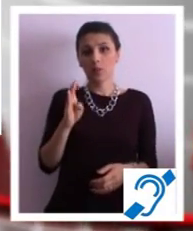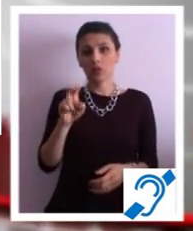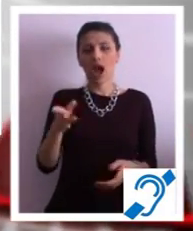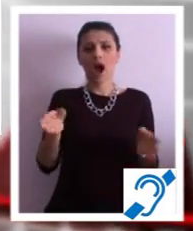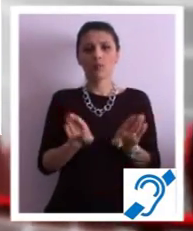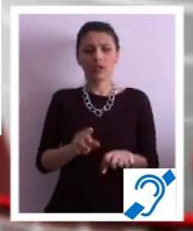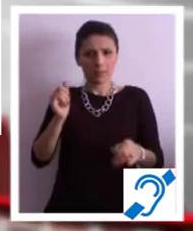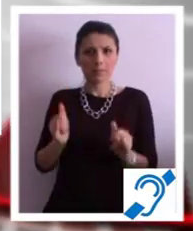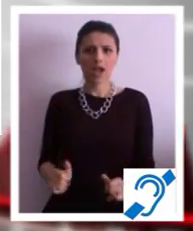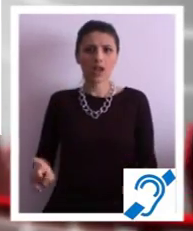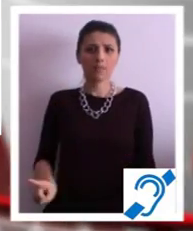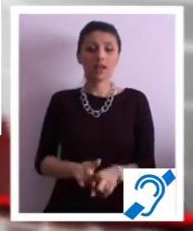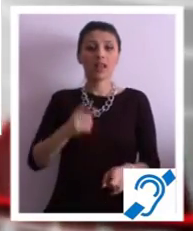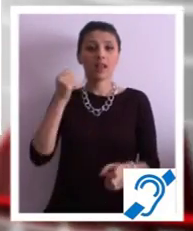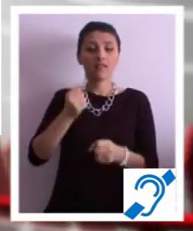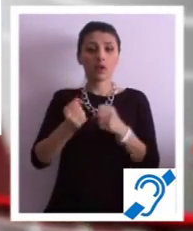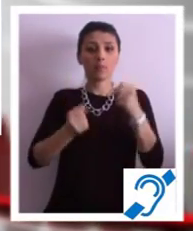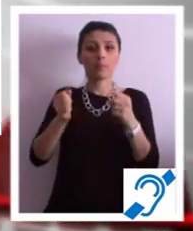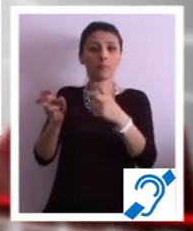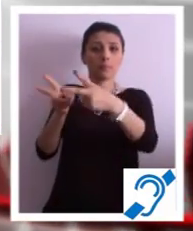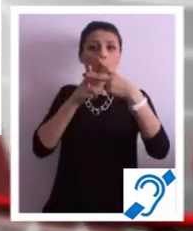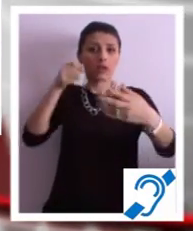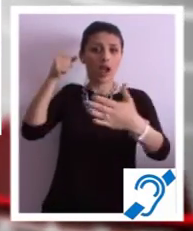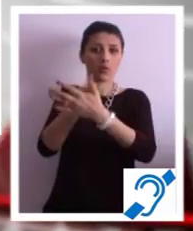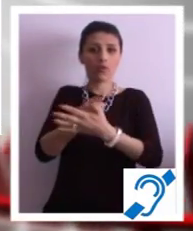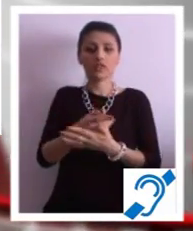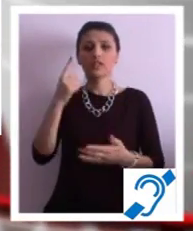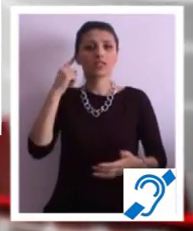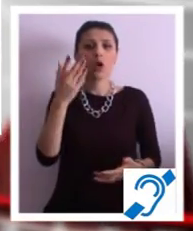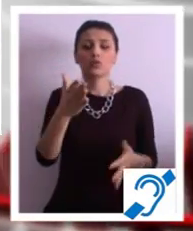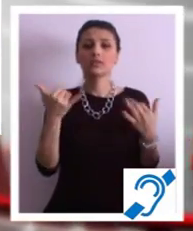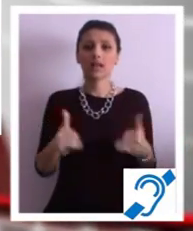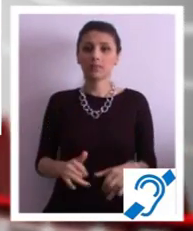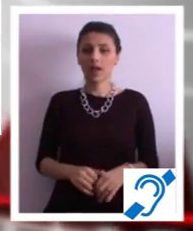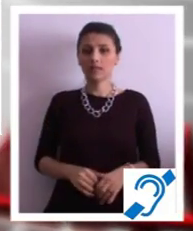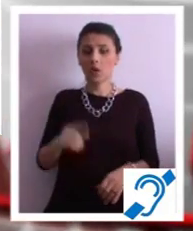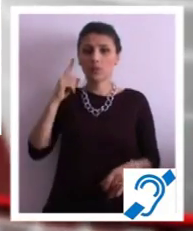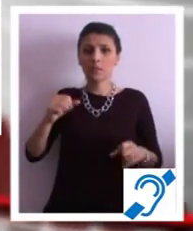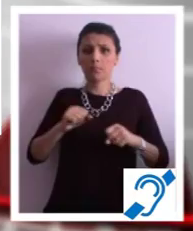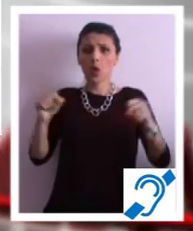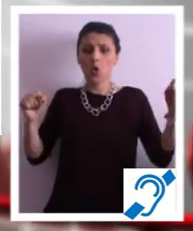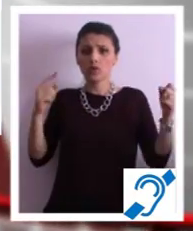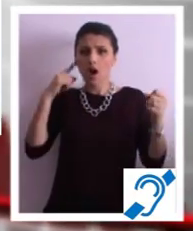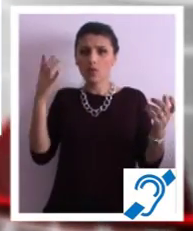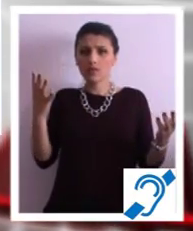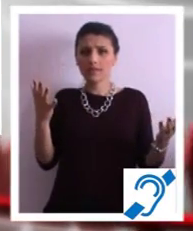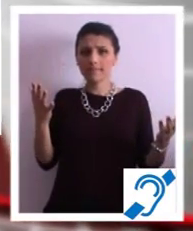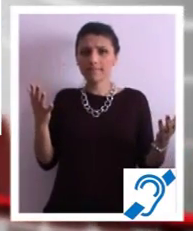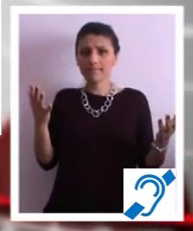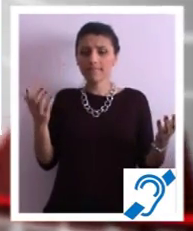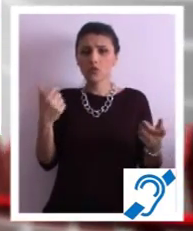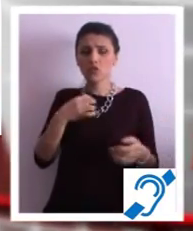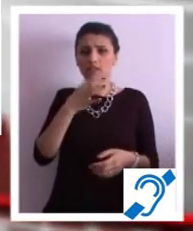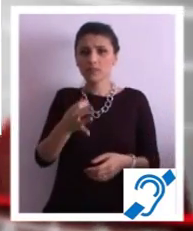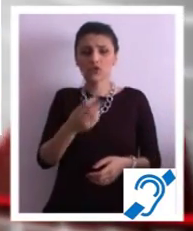loc după ce a lovit cu capul podul din beton. Ce ți-a auzit că s-a întâmplat? O bubuitură. O bubuitură, eu nu știu